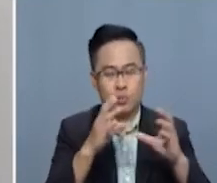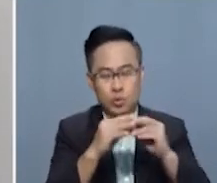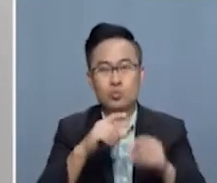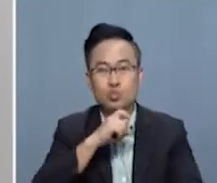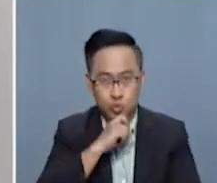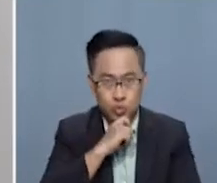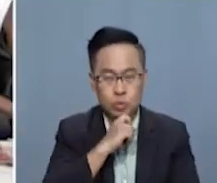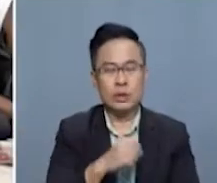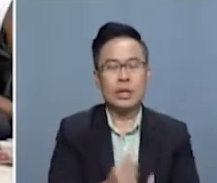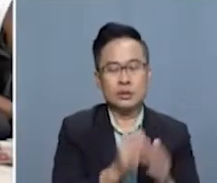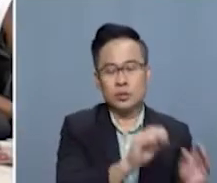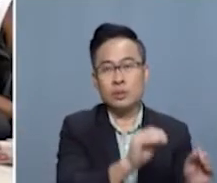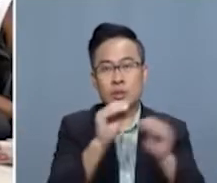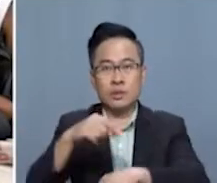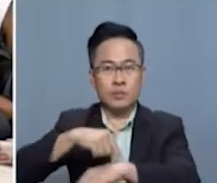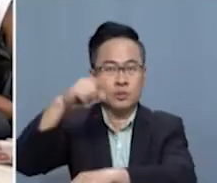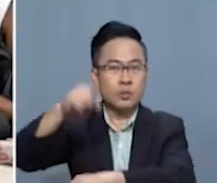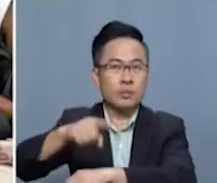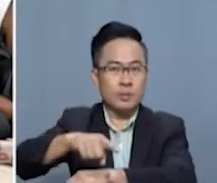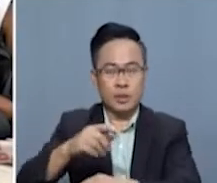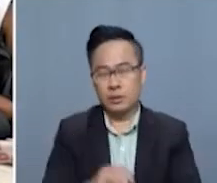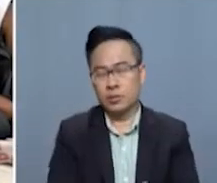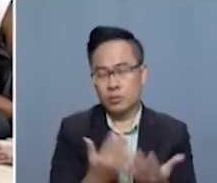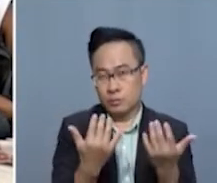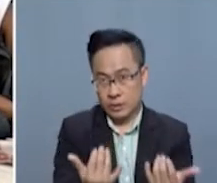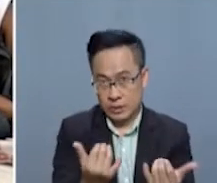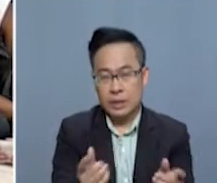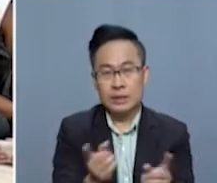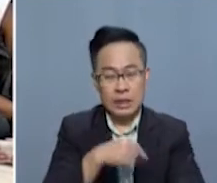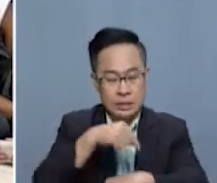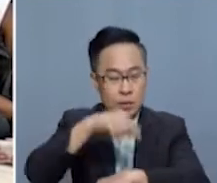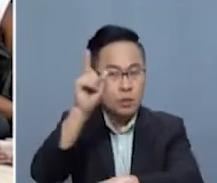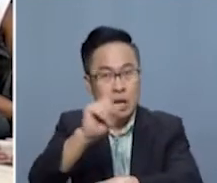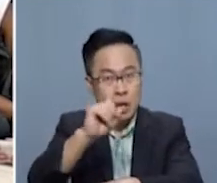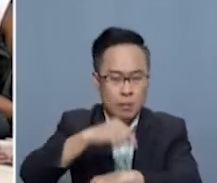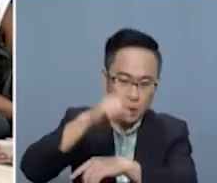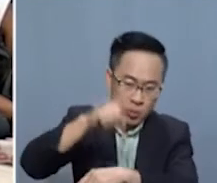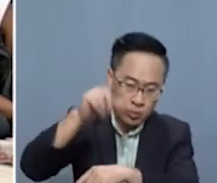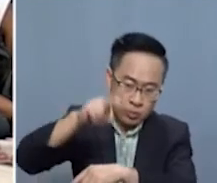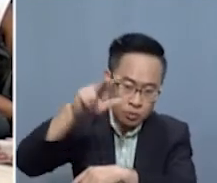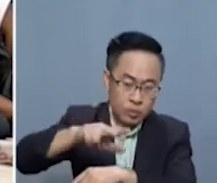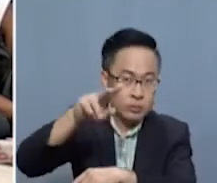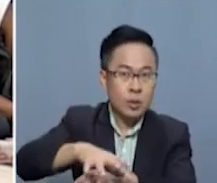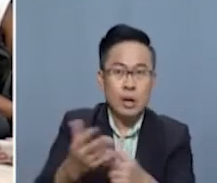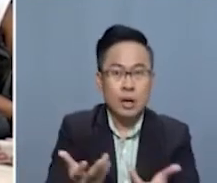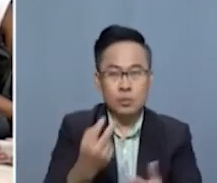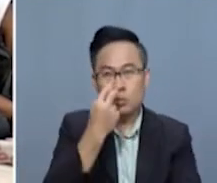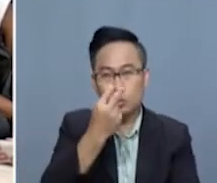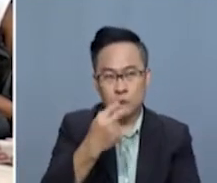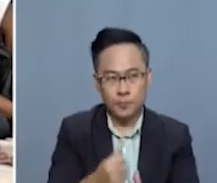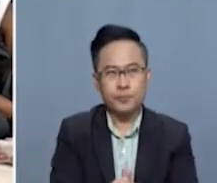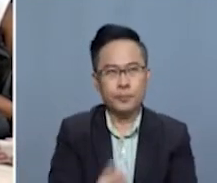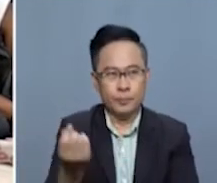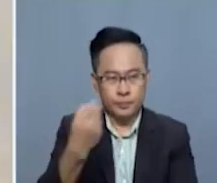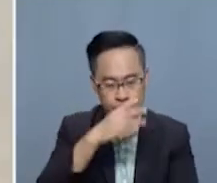ตลอดช่วงเช้าจึงอาจจะเดินทางมาร้องทุกข์กล่าวโทษในช่วงบ่ายวันนี้แต่ยังไม่แน่นอนนะคะหากเสร็จภารกิจทันก็จะมาซึ่งจะแจ้